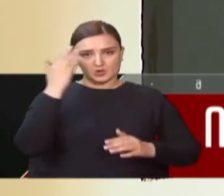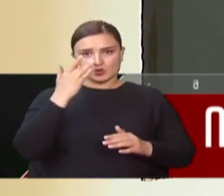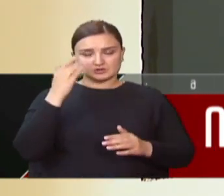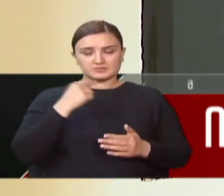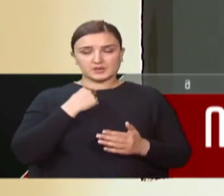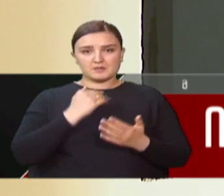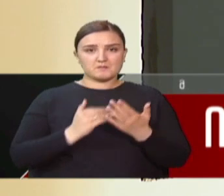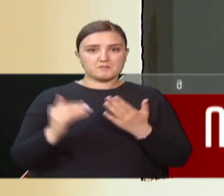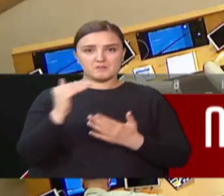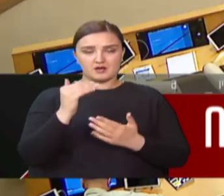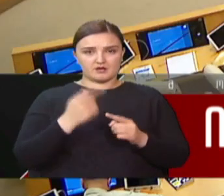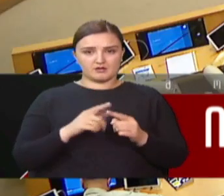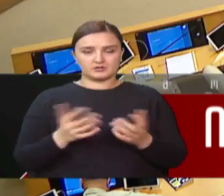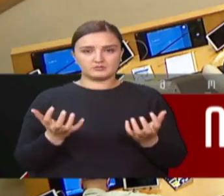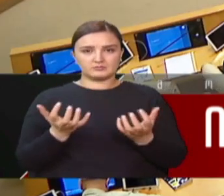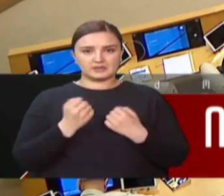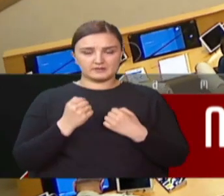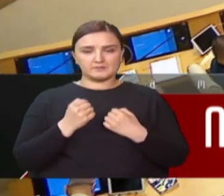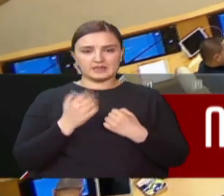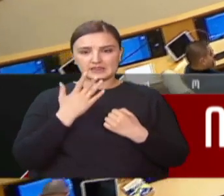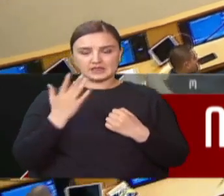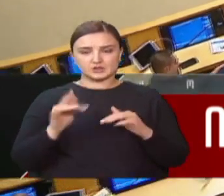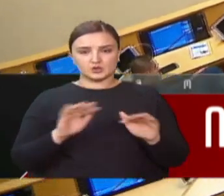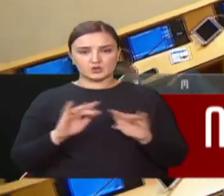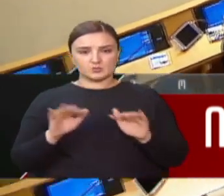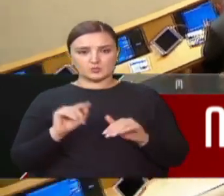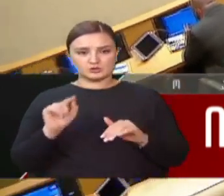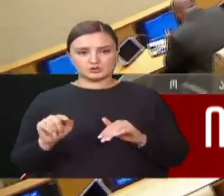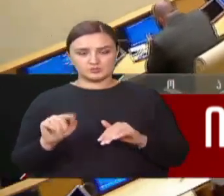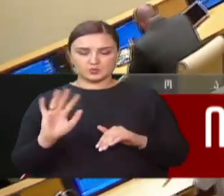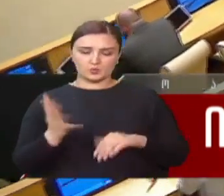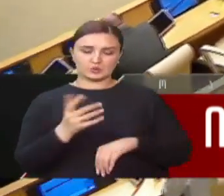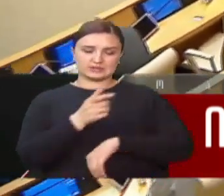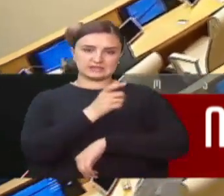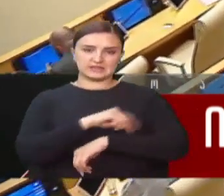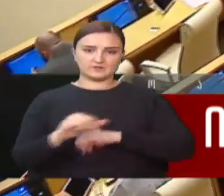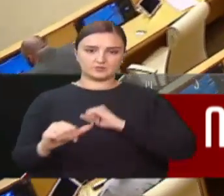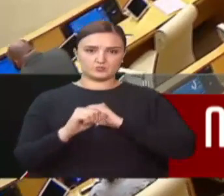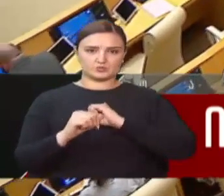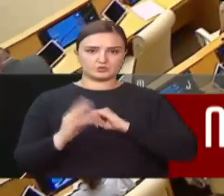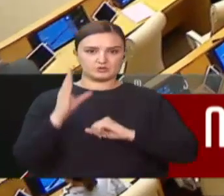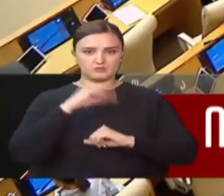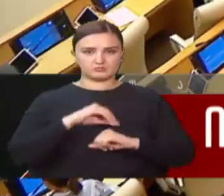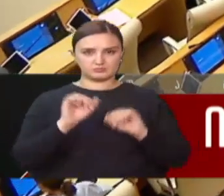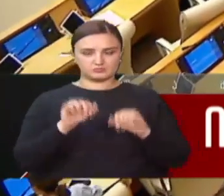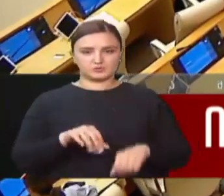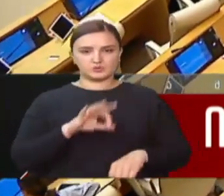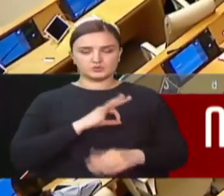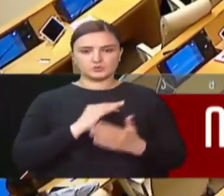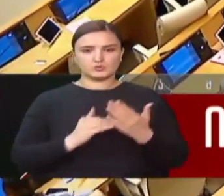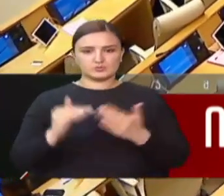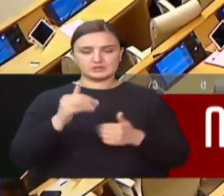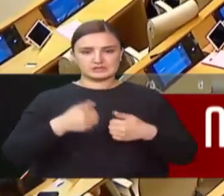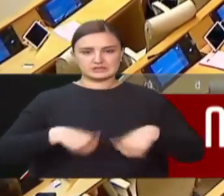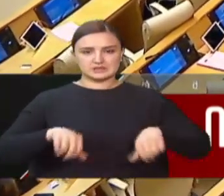magali kvorumis uzrunvelqopa, frakcia Ertiani Naționaluri Mozdraobis huti tsevri sašvalebit shezlo. Iustiției umaglesi